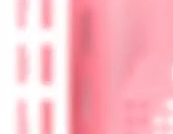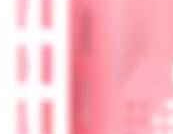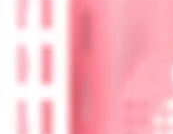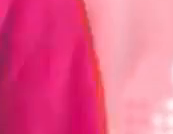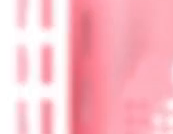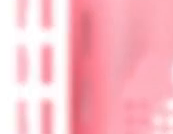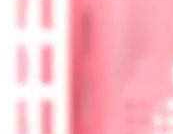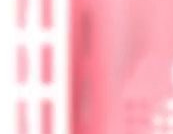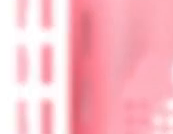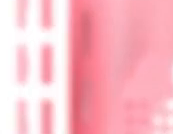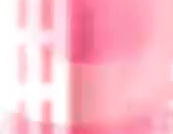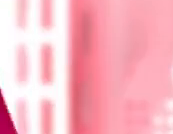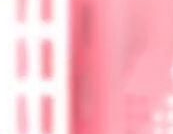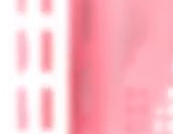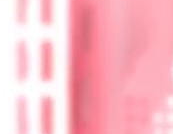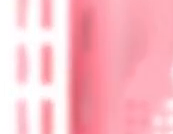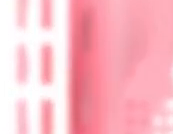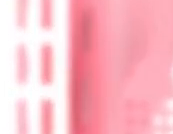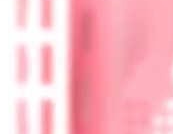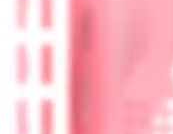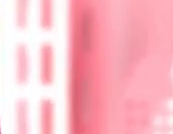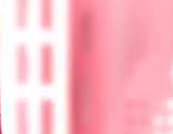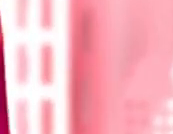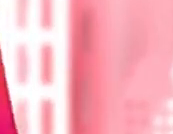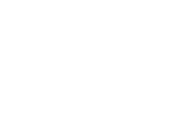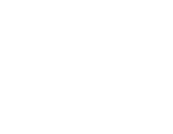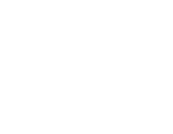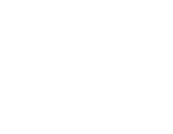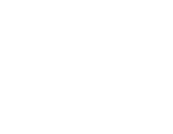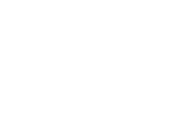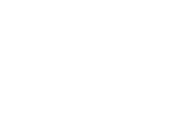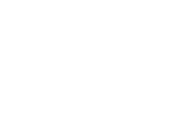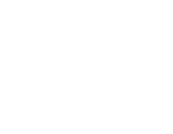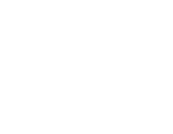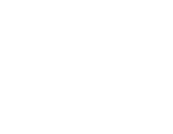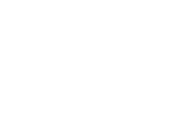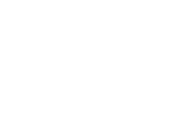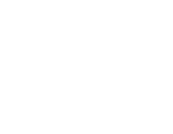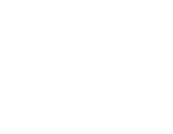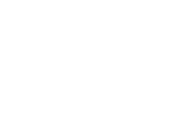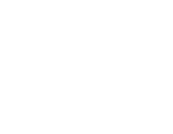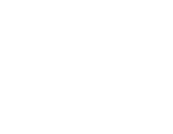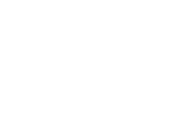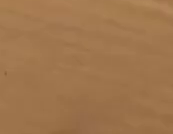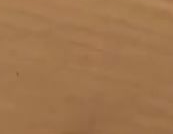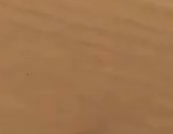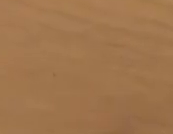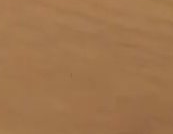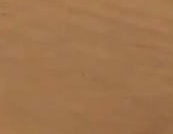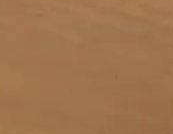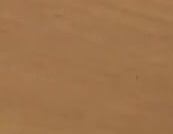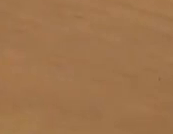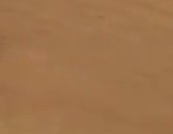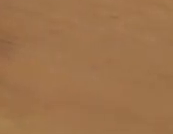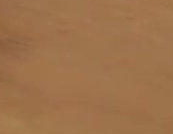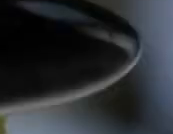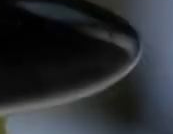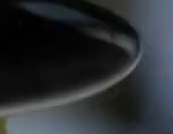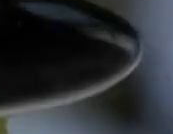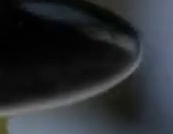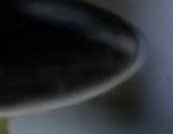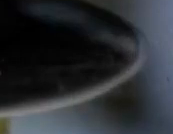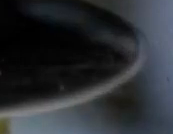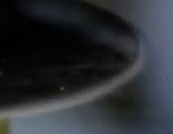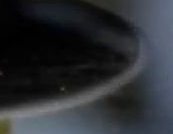สินพิเศษ2ปีไม่ต้องเสียภาษีรัฐบาลเป็นประกันธนาคารออมสินธนาคารเพื่อสังคม